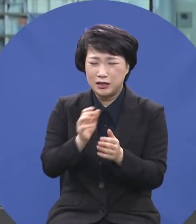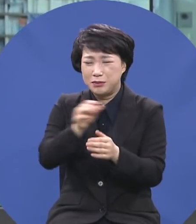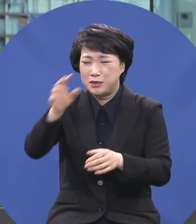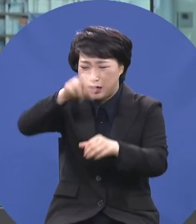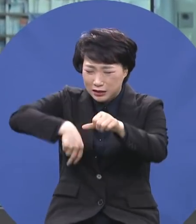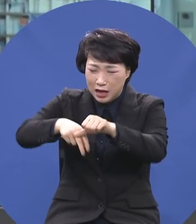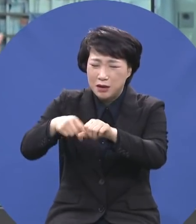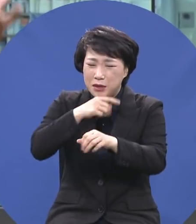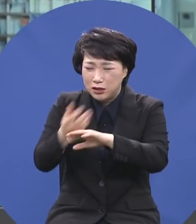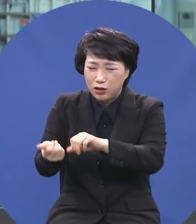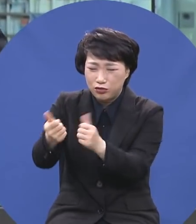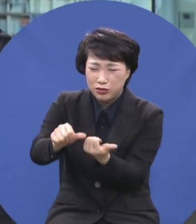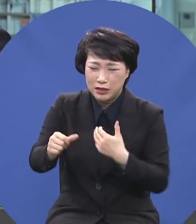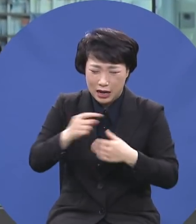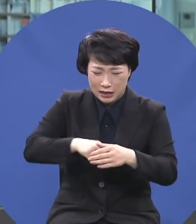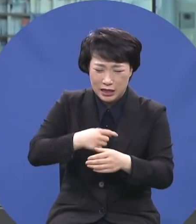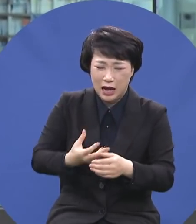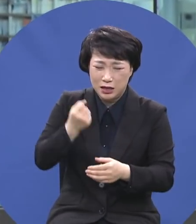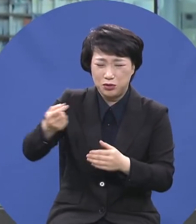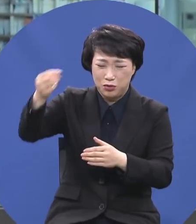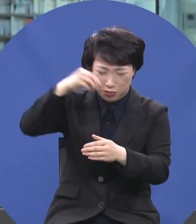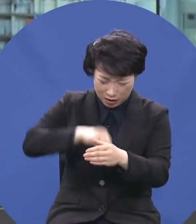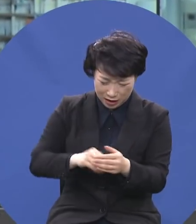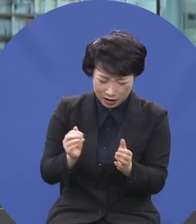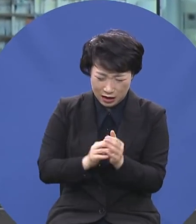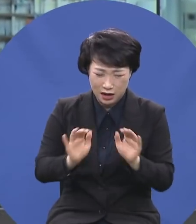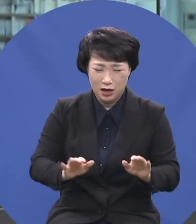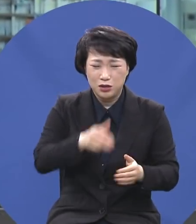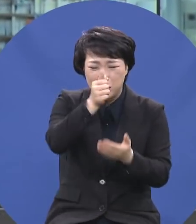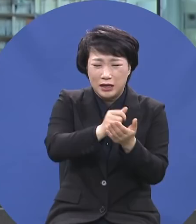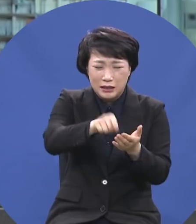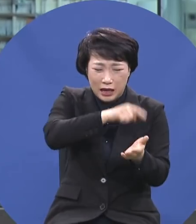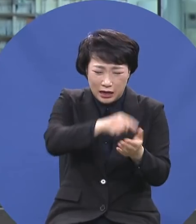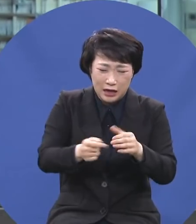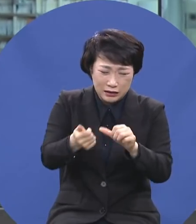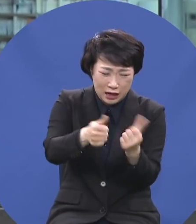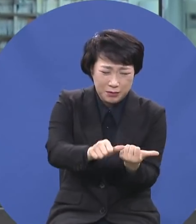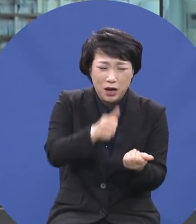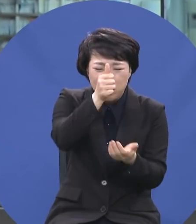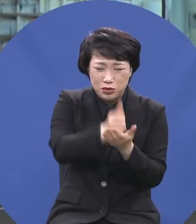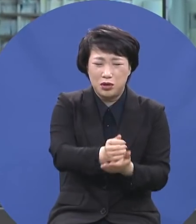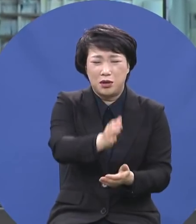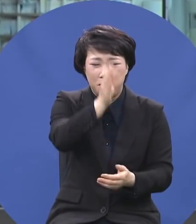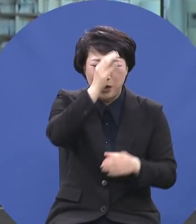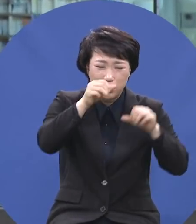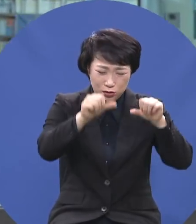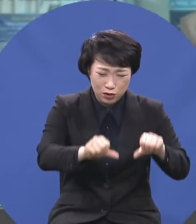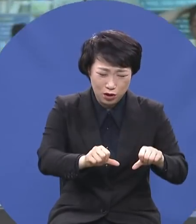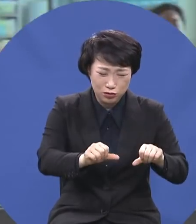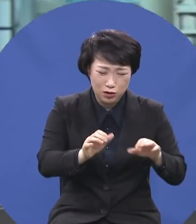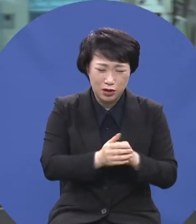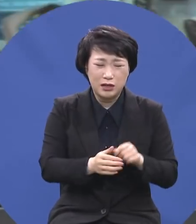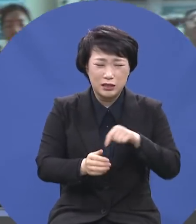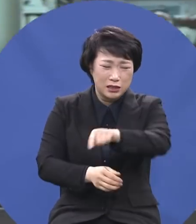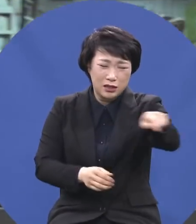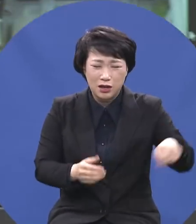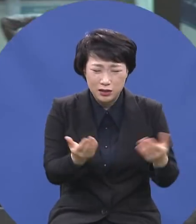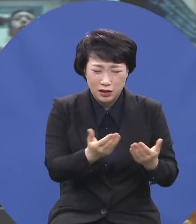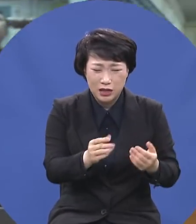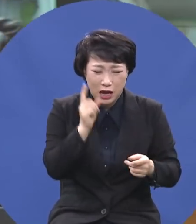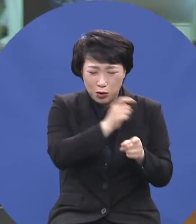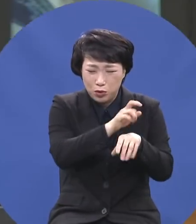십자가의 죽으심을 가지고 내 안에 오셨으니 죄값은 사망, 죄야, 질병아, 저주야. 이것으로